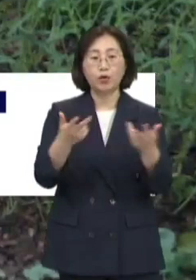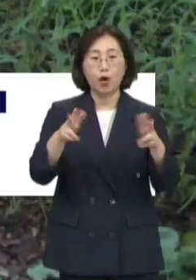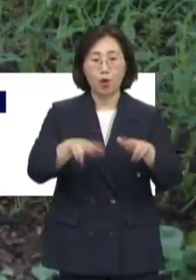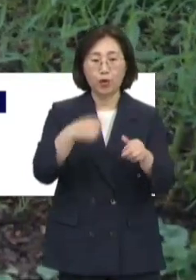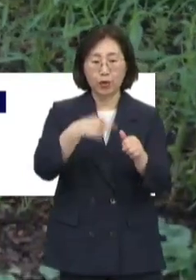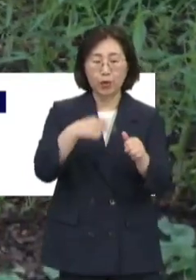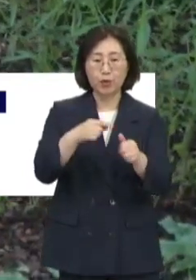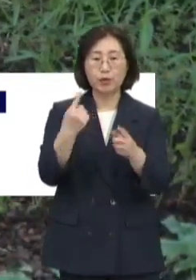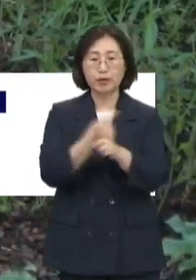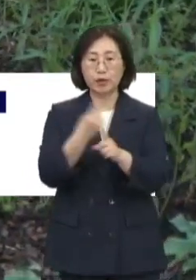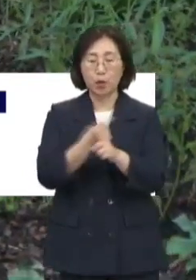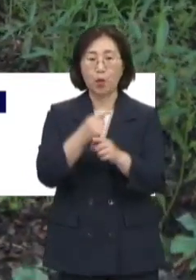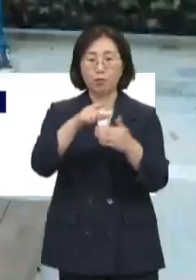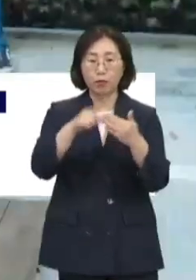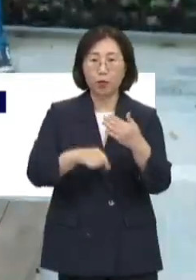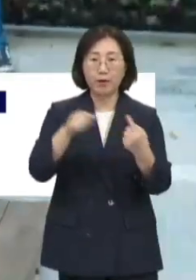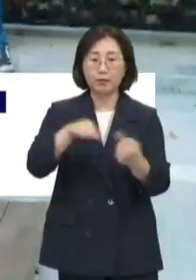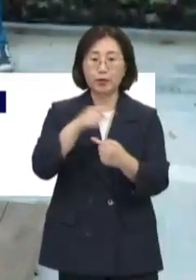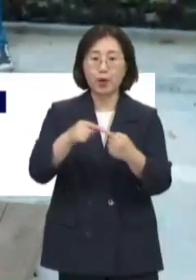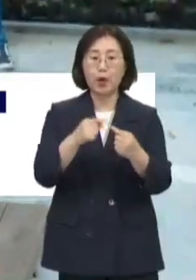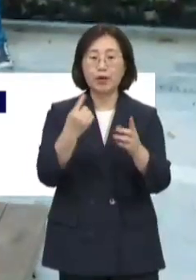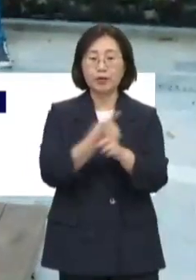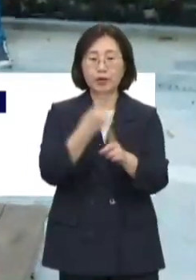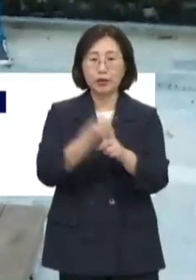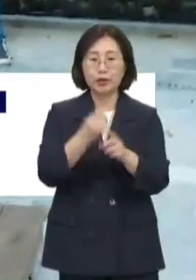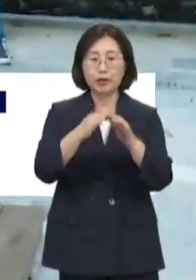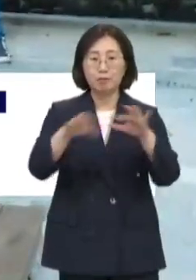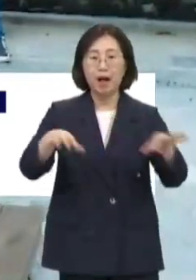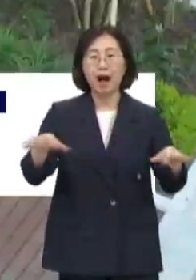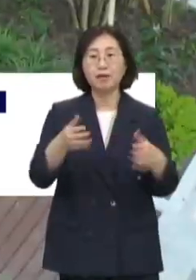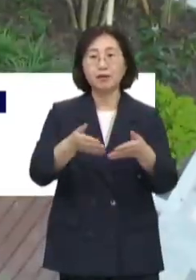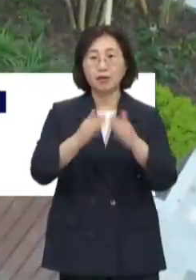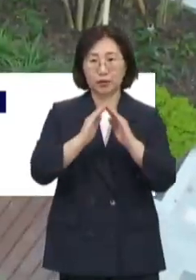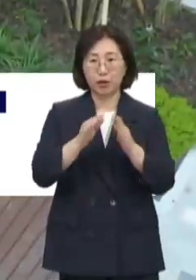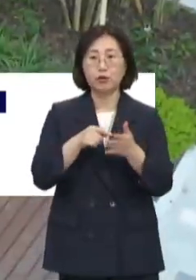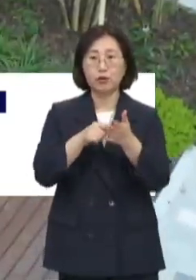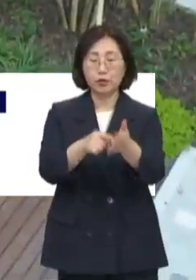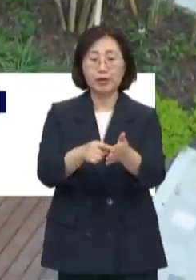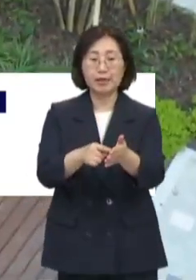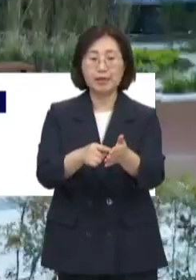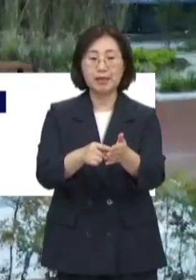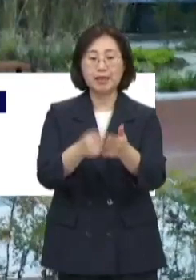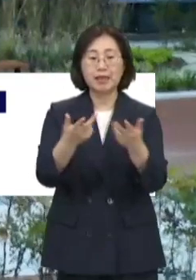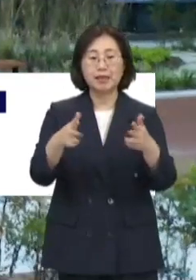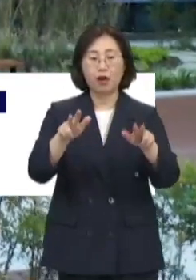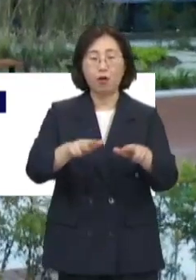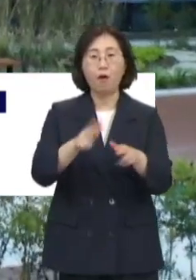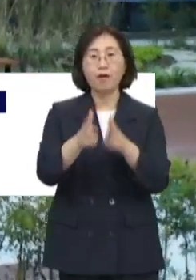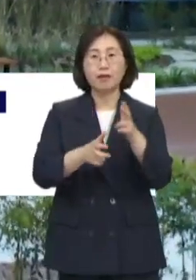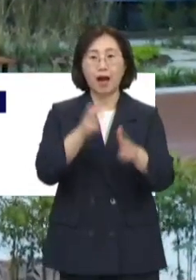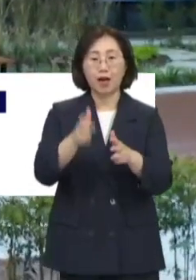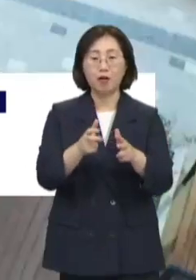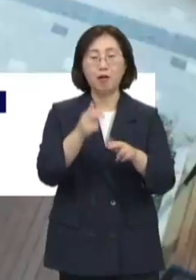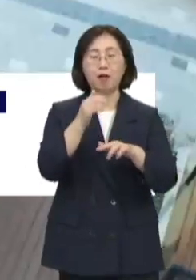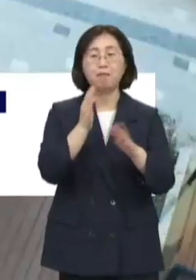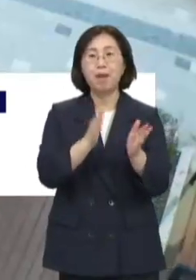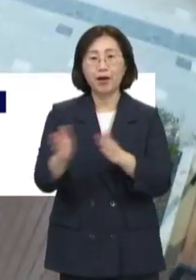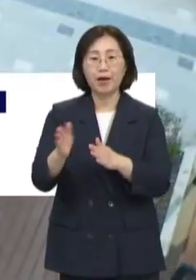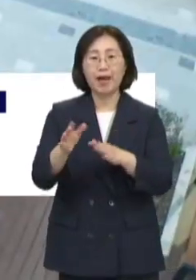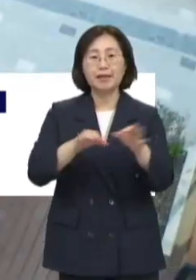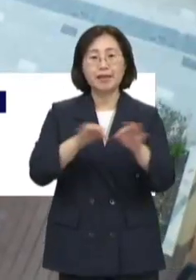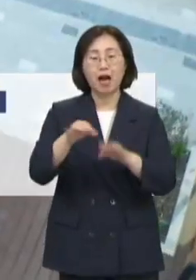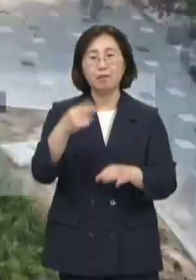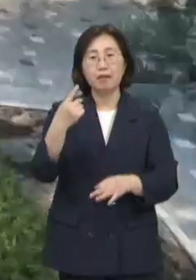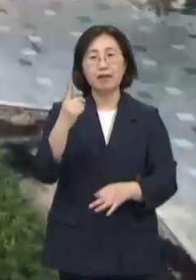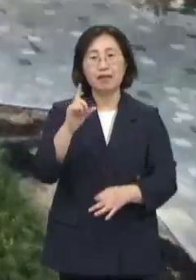정원 치료 프로그램을 운영 정원 치유마을 조성 등을 추진하는 한편 정원산업 육성 방안을 마련해 시장 규모를